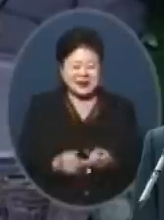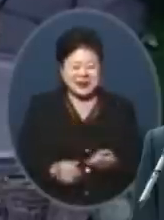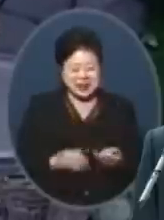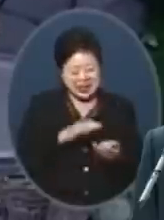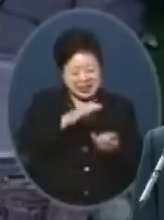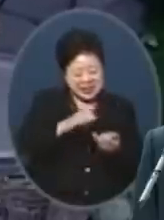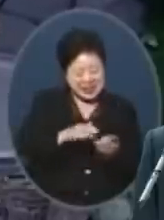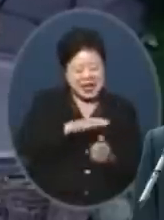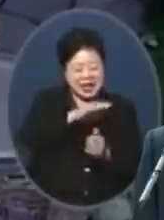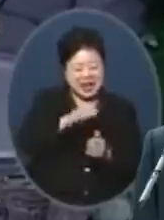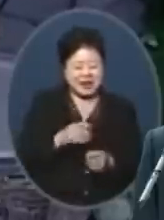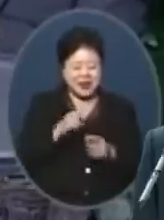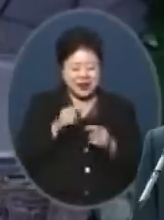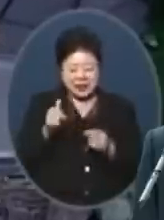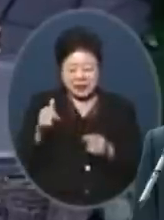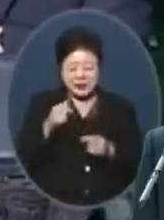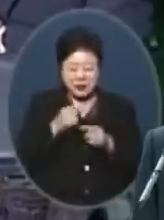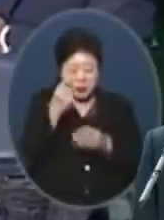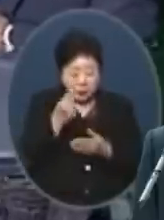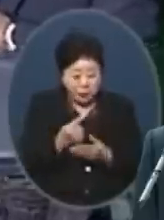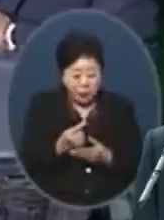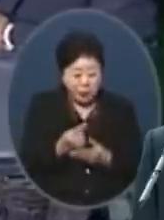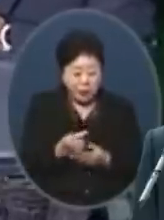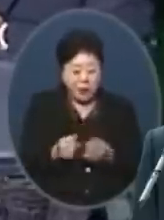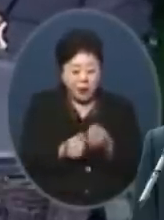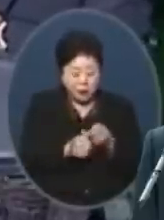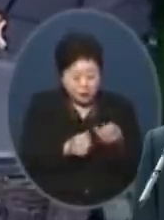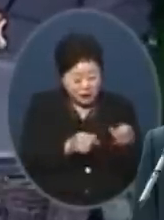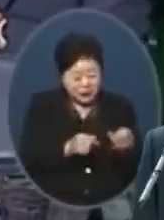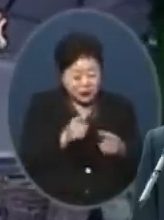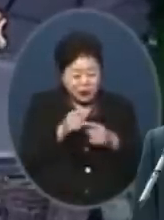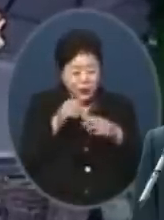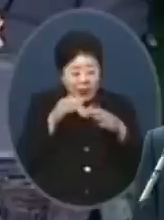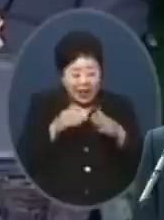남편도 교회에 따라 나오고 부인은 교회